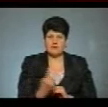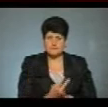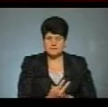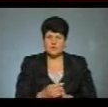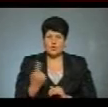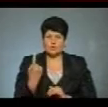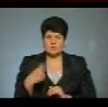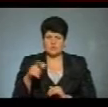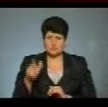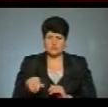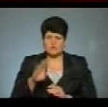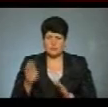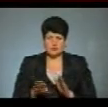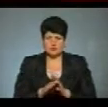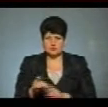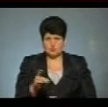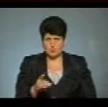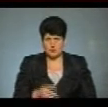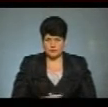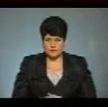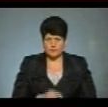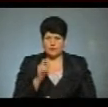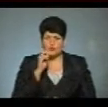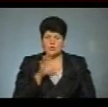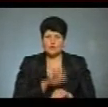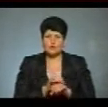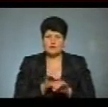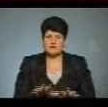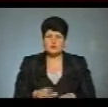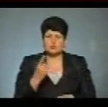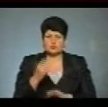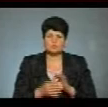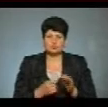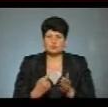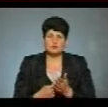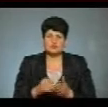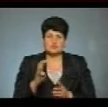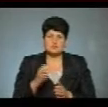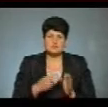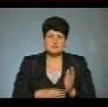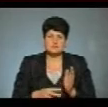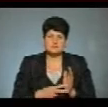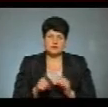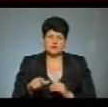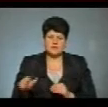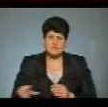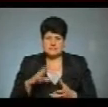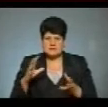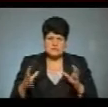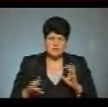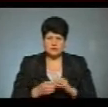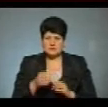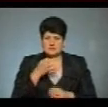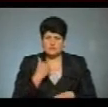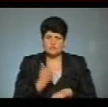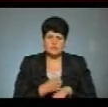один хворий в Підволочиському районі. В Україні коронавірус за добу підтвердили в 477 людей. Загалом, як повідомив